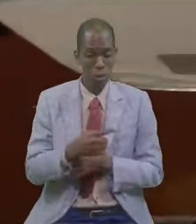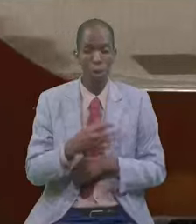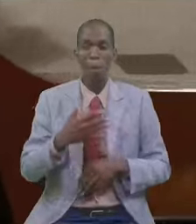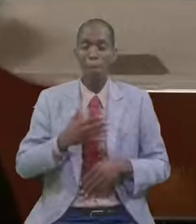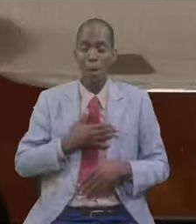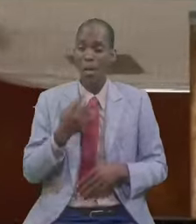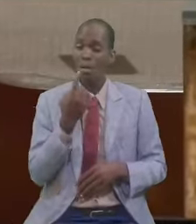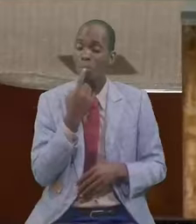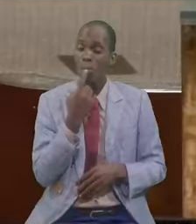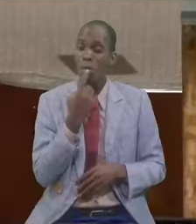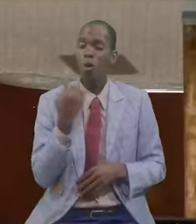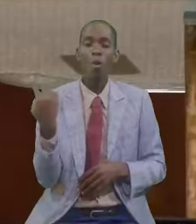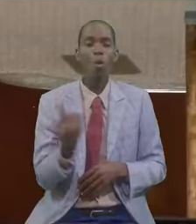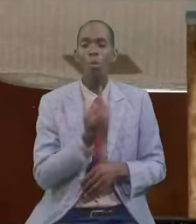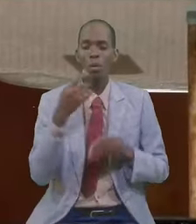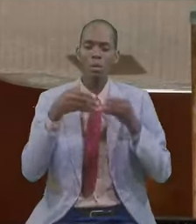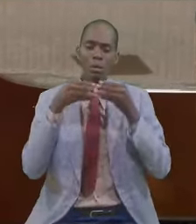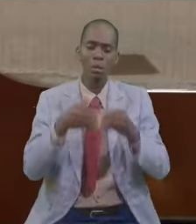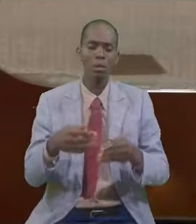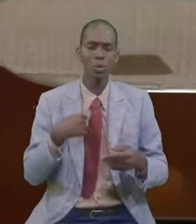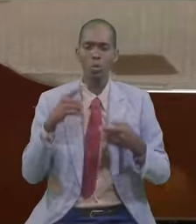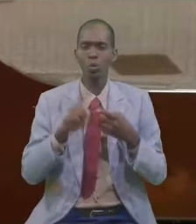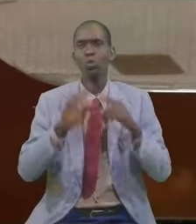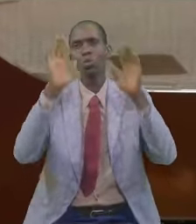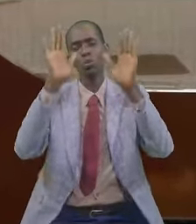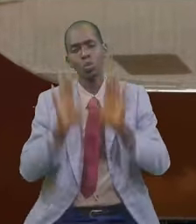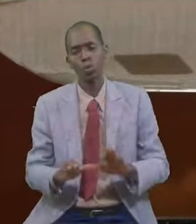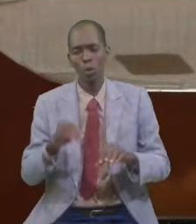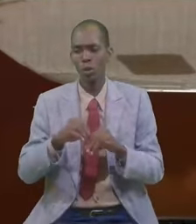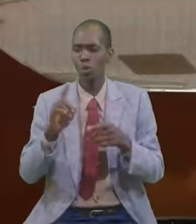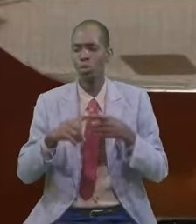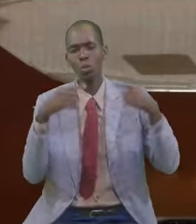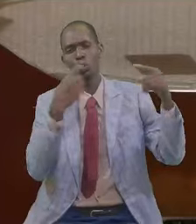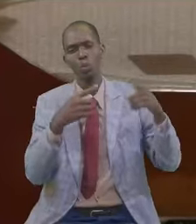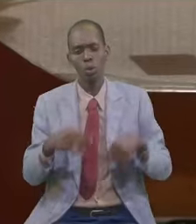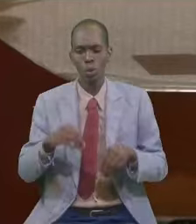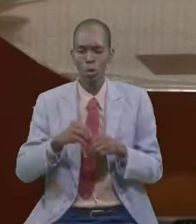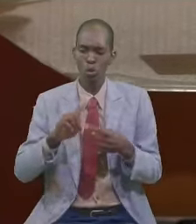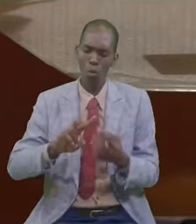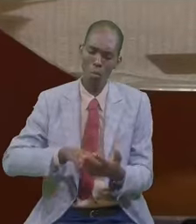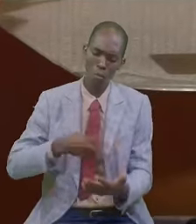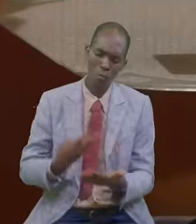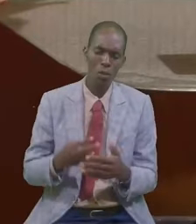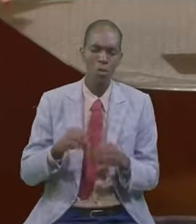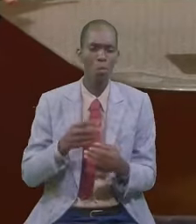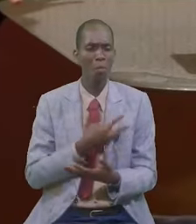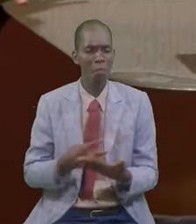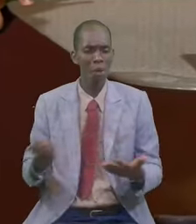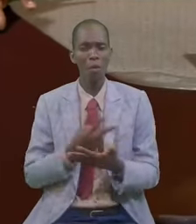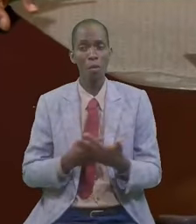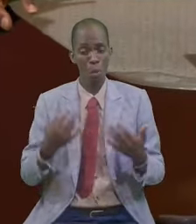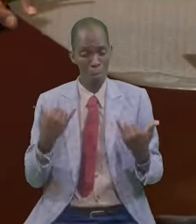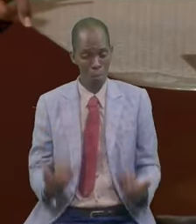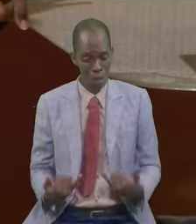aujourd'hui, ma bouche m'a amené dans un grand problème, dans la folie,